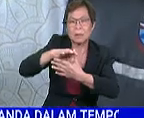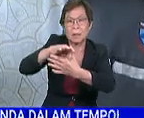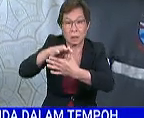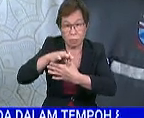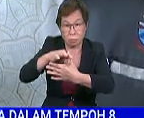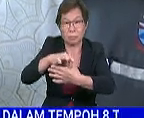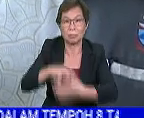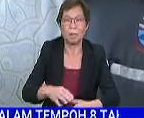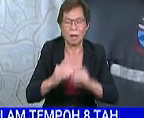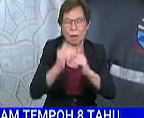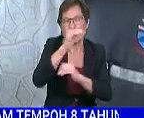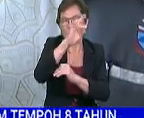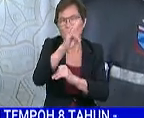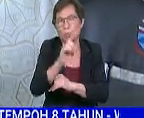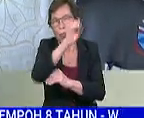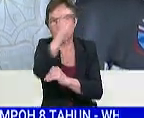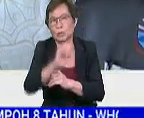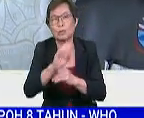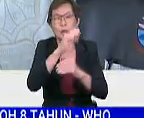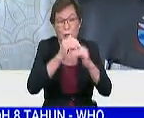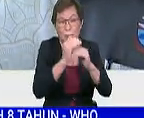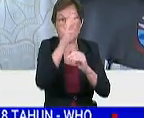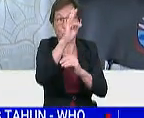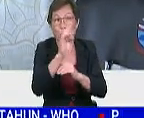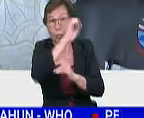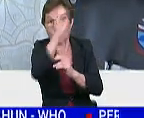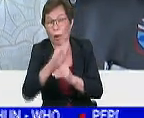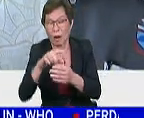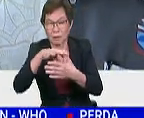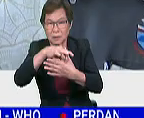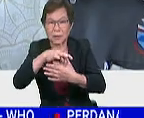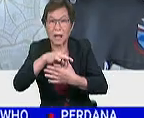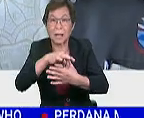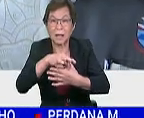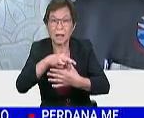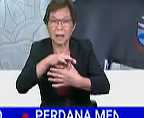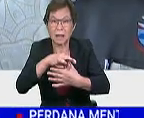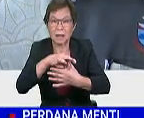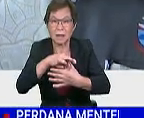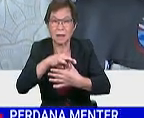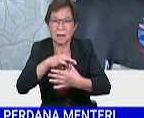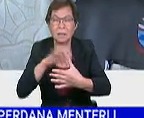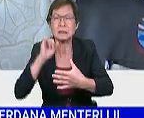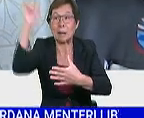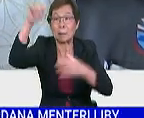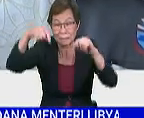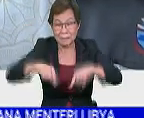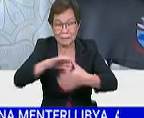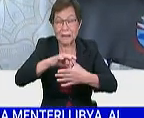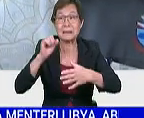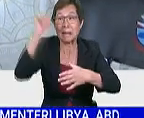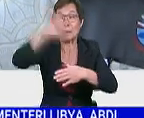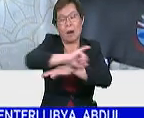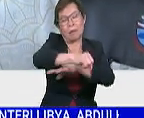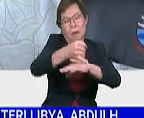lebih daripada% daripada daging di di Sabah ini